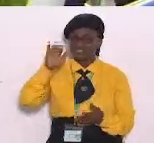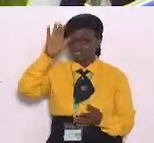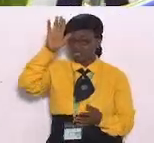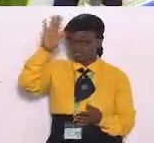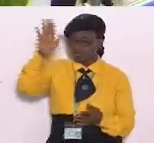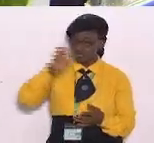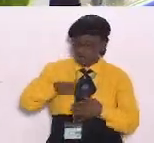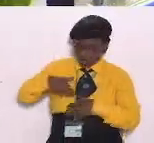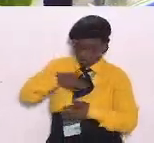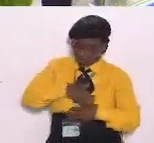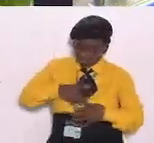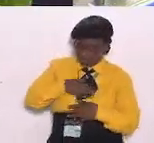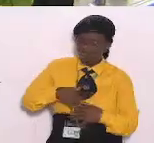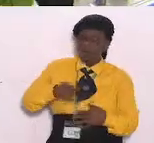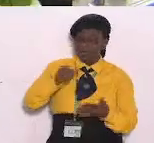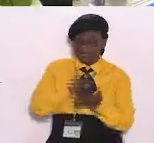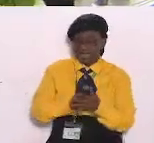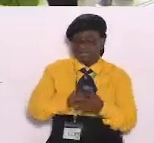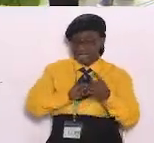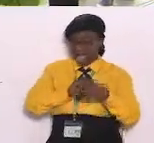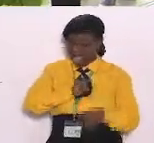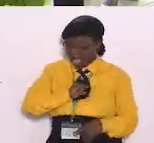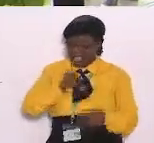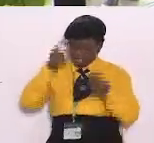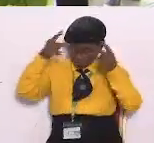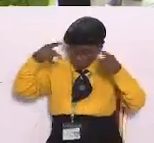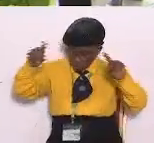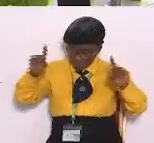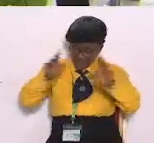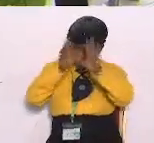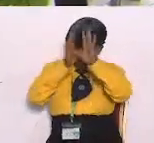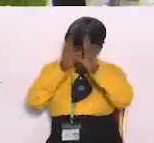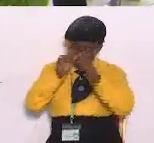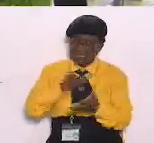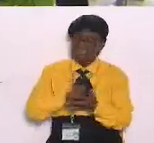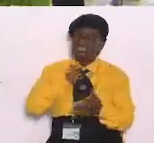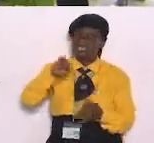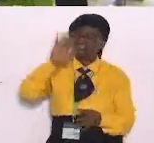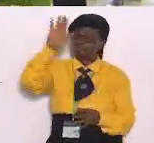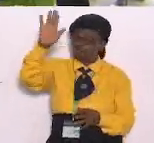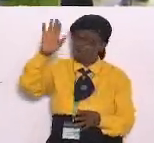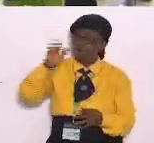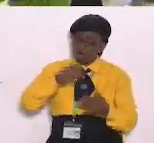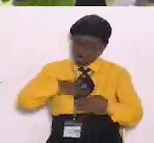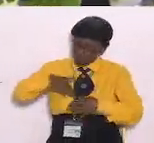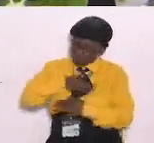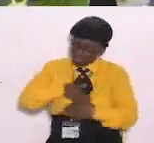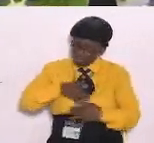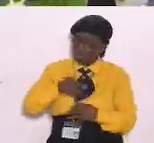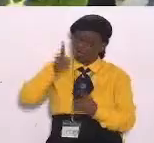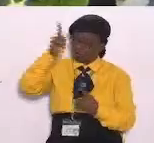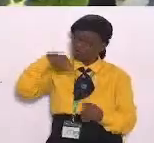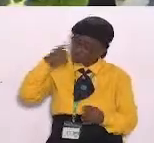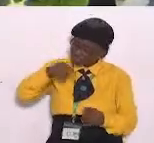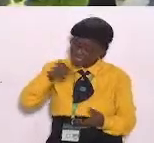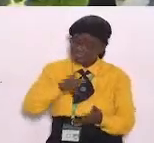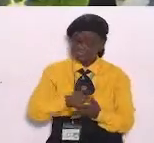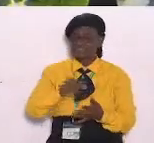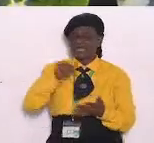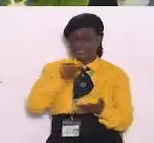généreusement c'est pas son plaisir que je prospère tu l'as